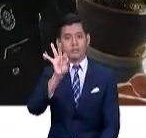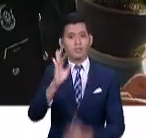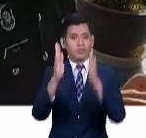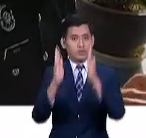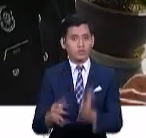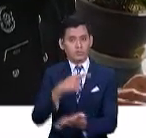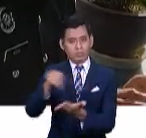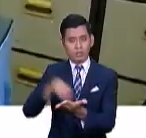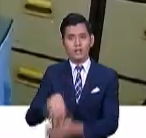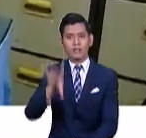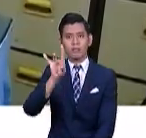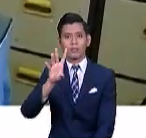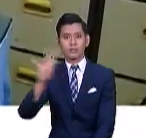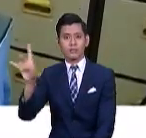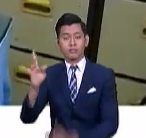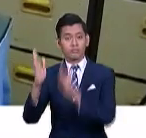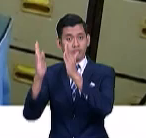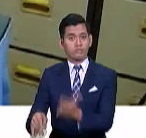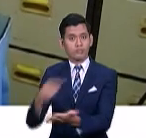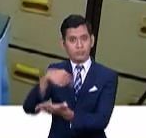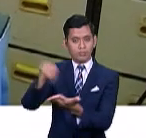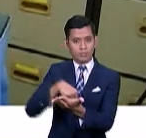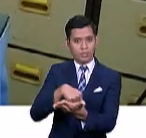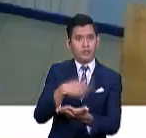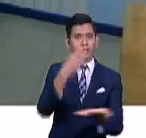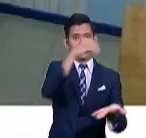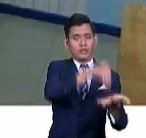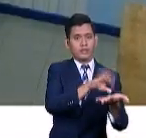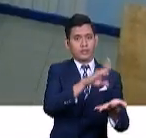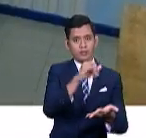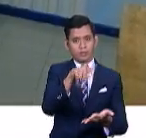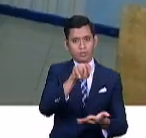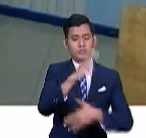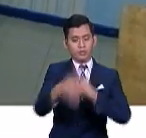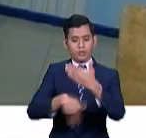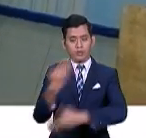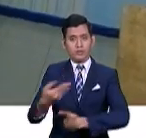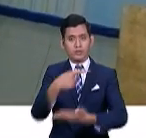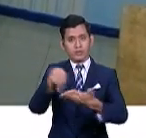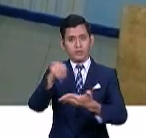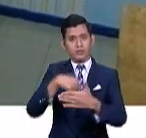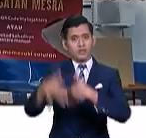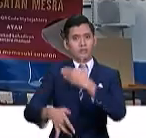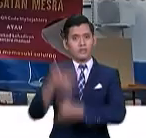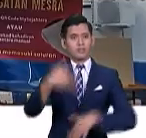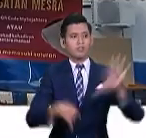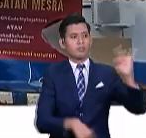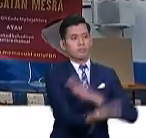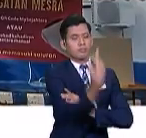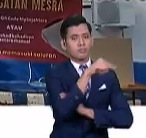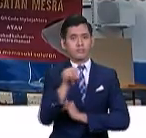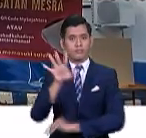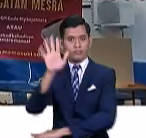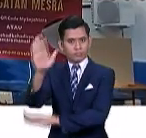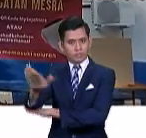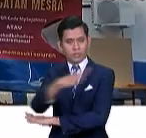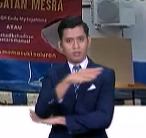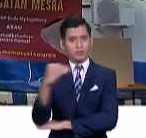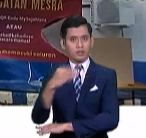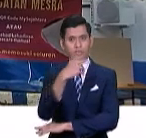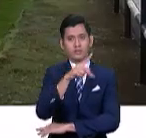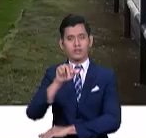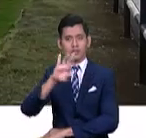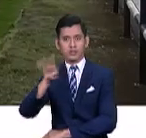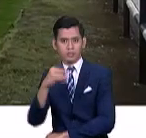dan 87 pengundi. Bagi DUN Repok dan Meradong, proses mengundi awal bermula pukul 8 pagi hingga 5 petang dan Kuala Rajang